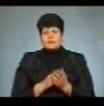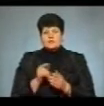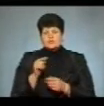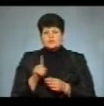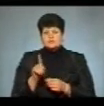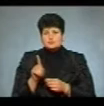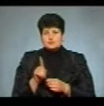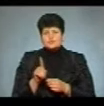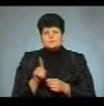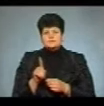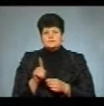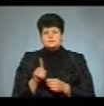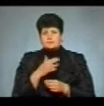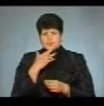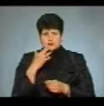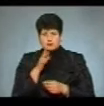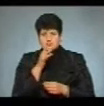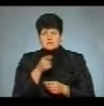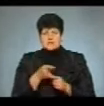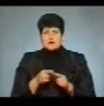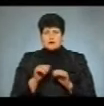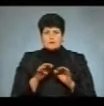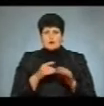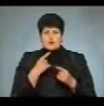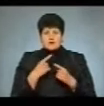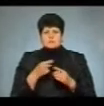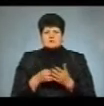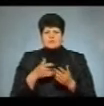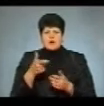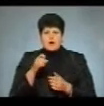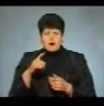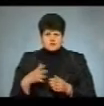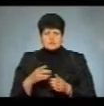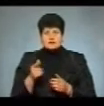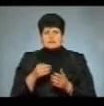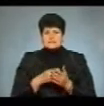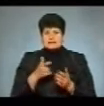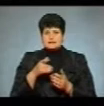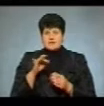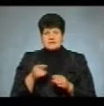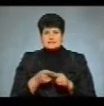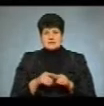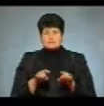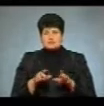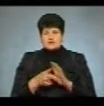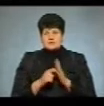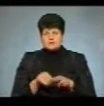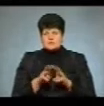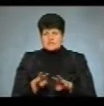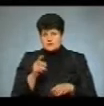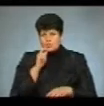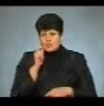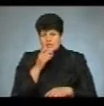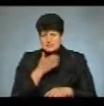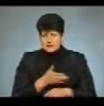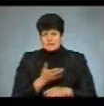що, відповідно, якщо дуже багато під час цієї кампанії говорилося про ціну на газ, а ціна на газ регулюється постановою Кабінету міністрів України,